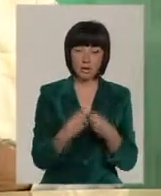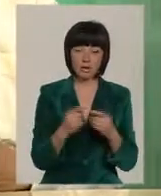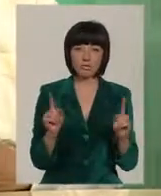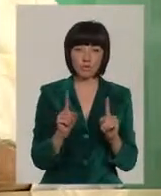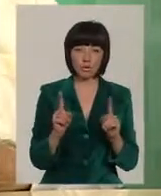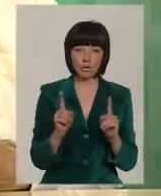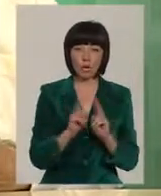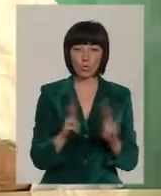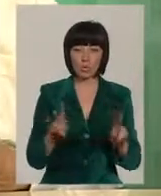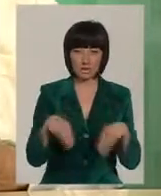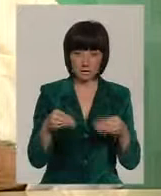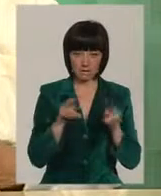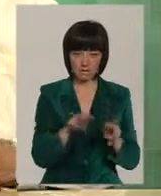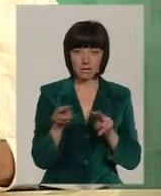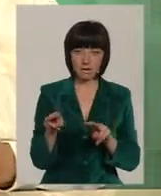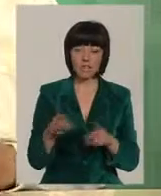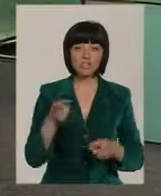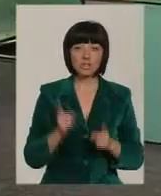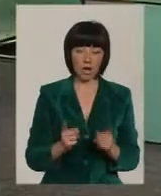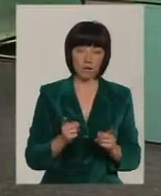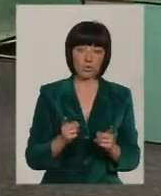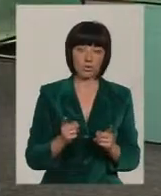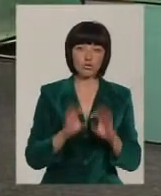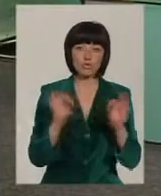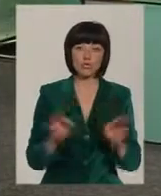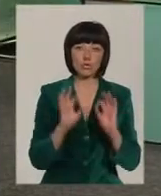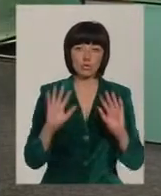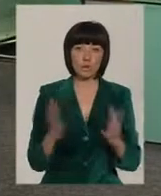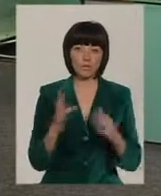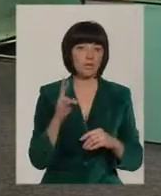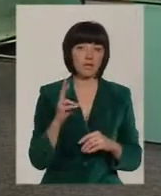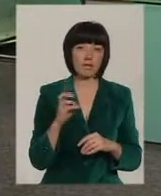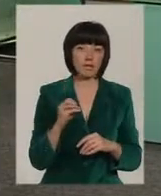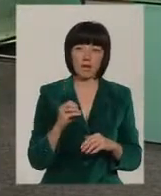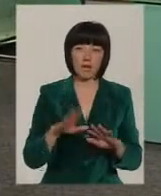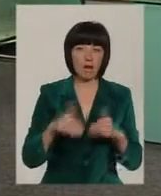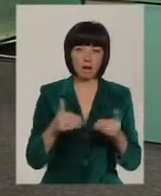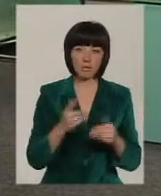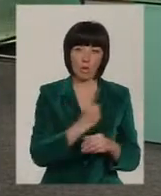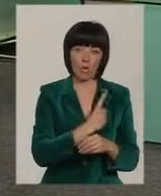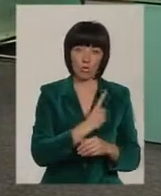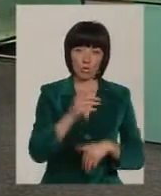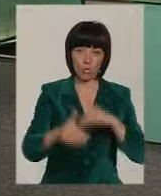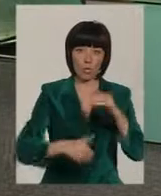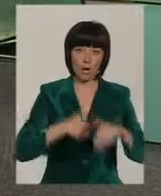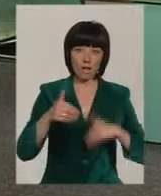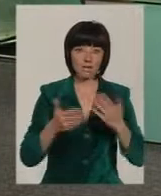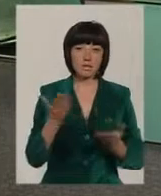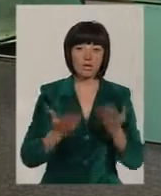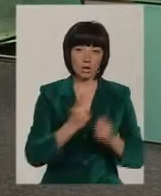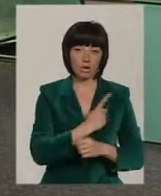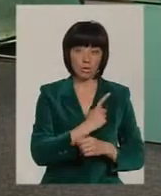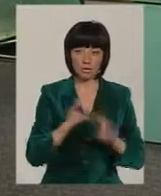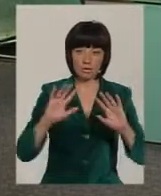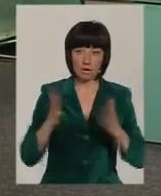щоб хтось міг наглядати і бачити. Звичайно, в жодному разі ми не радимо купатися наодинці, тому що якщо